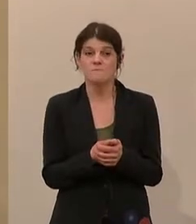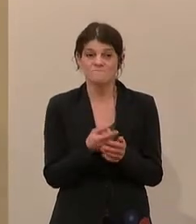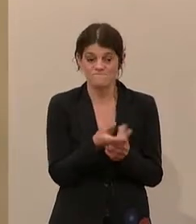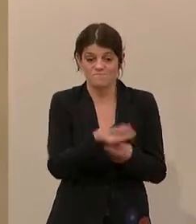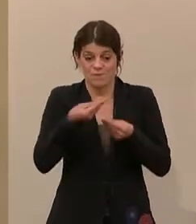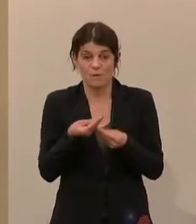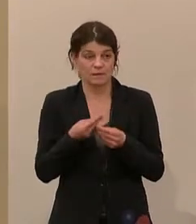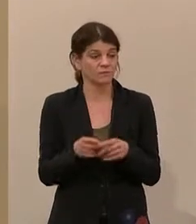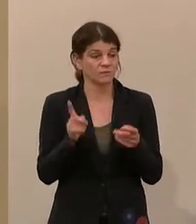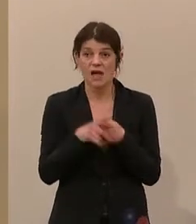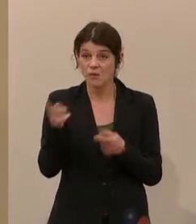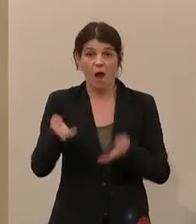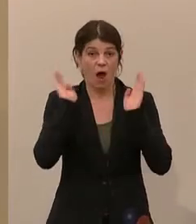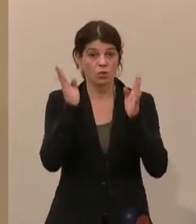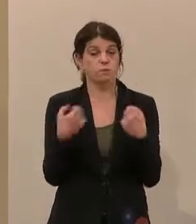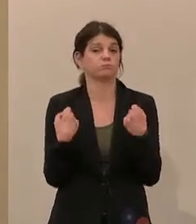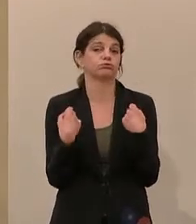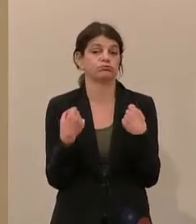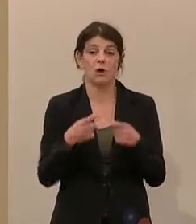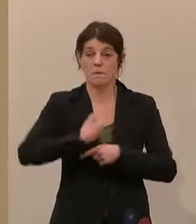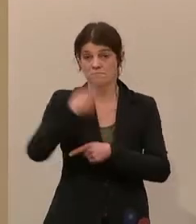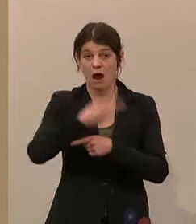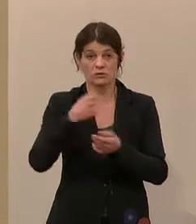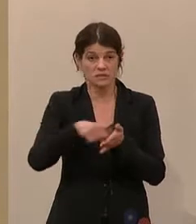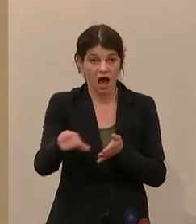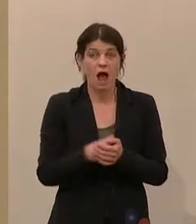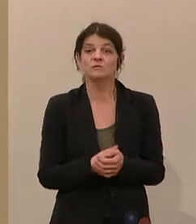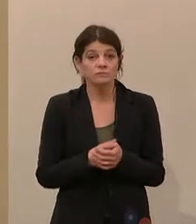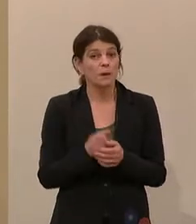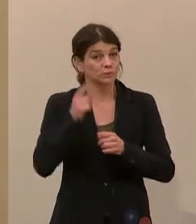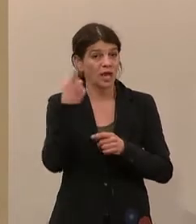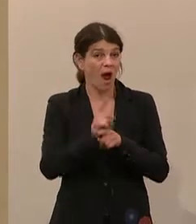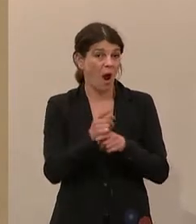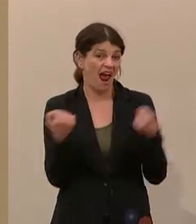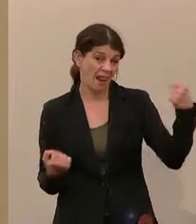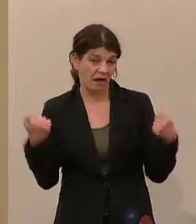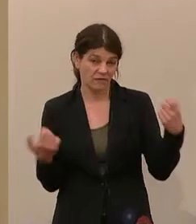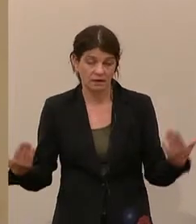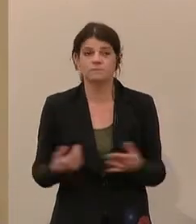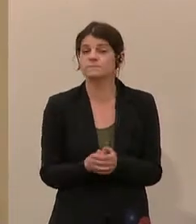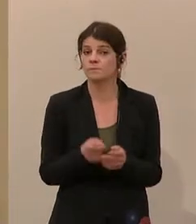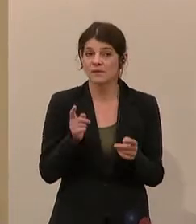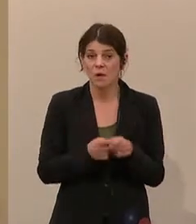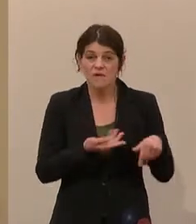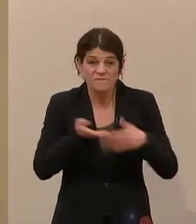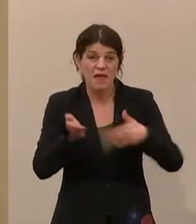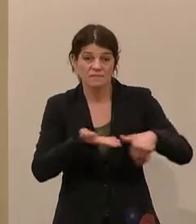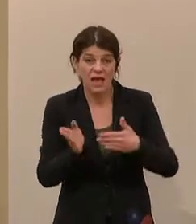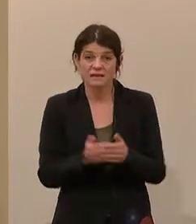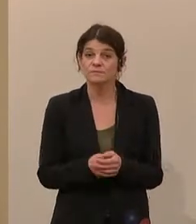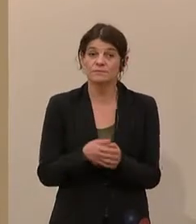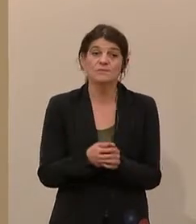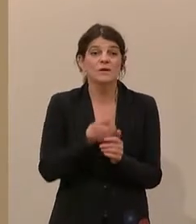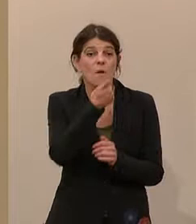ist. Wenn Sie auf der Autobahn fahren und Maut zahlen, vor allem auch die Lkw-Fahrer und die Frechter,